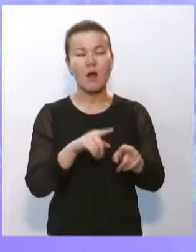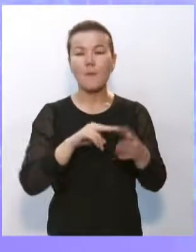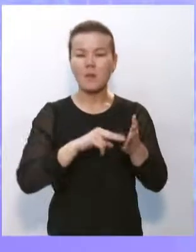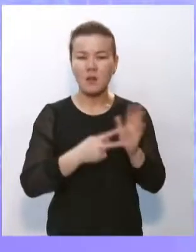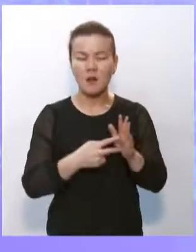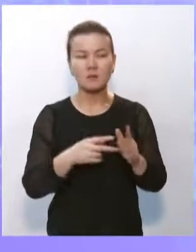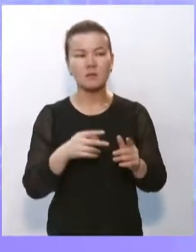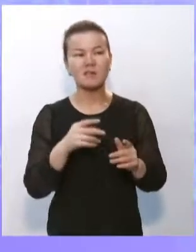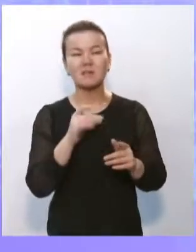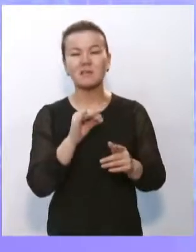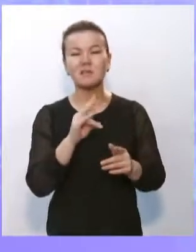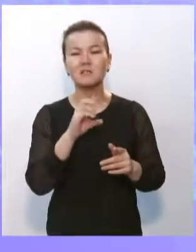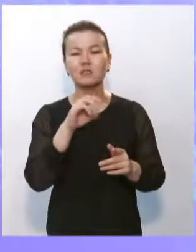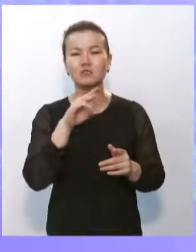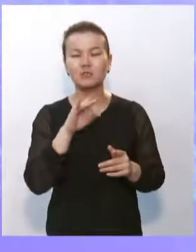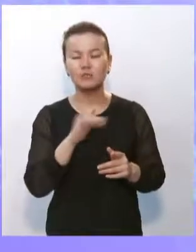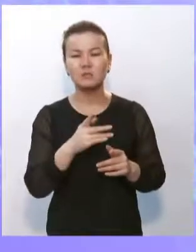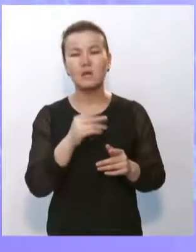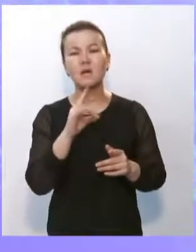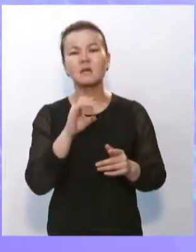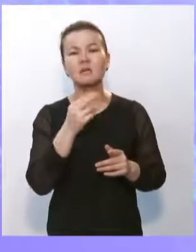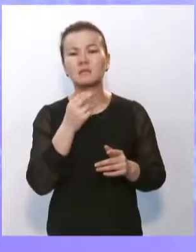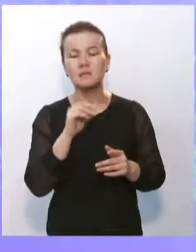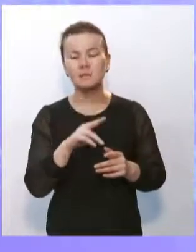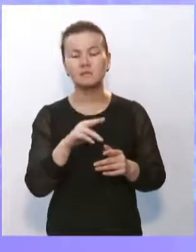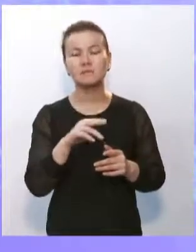инструкция рецепт предписания